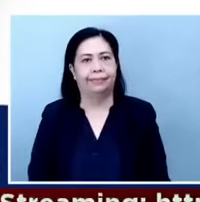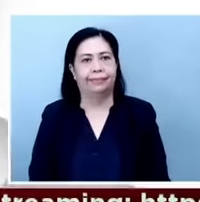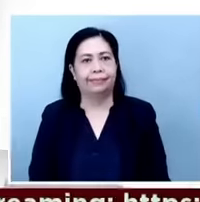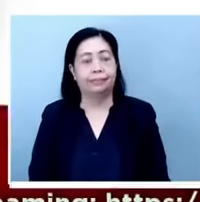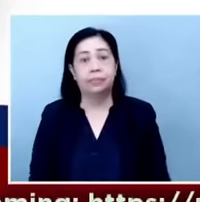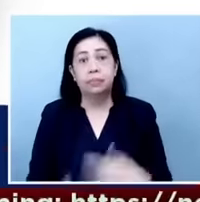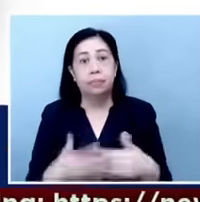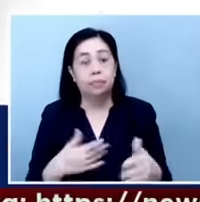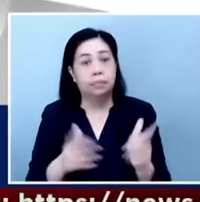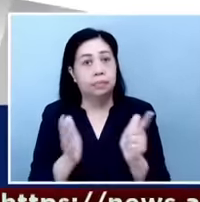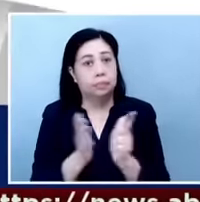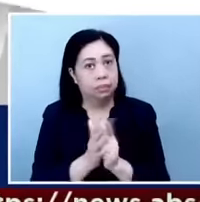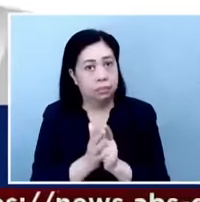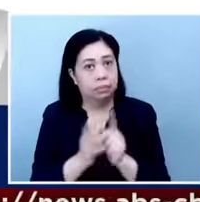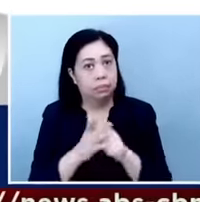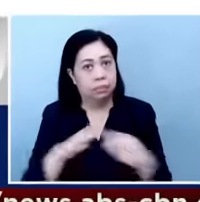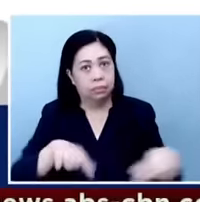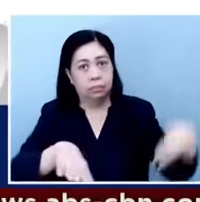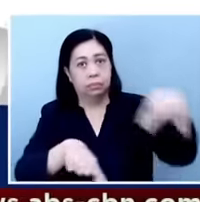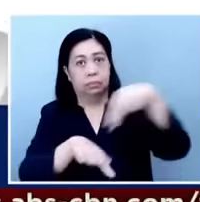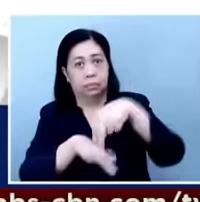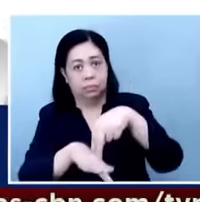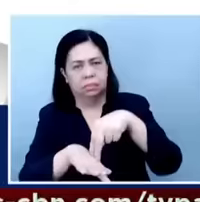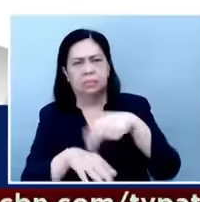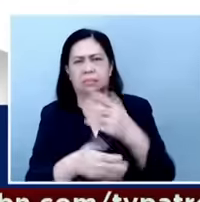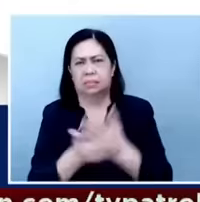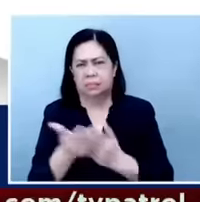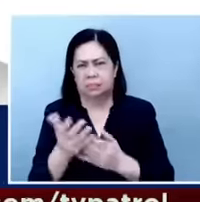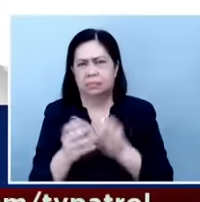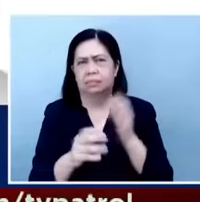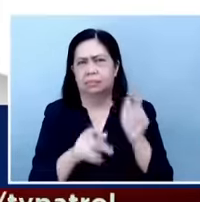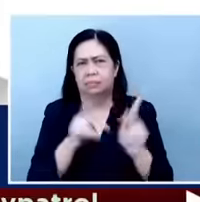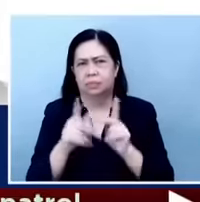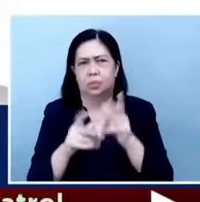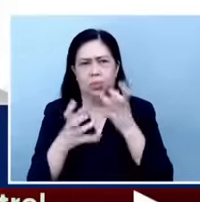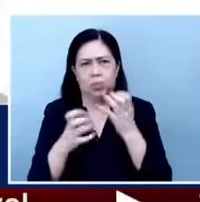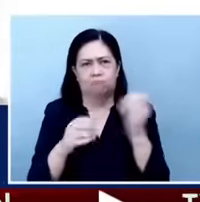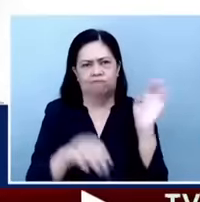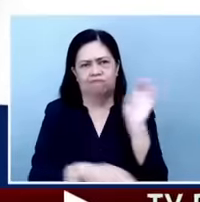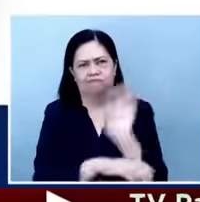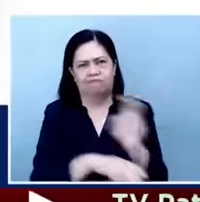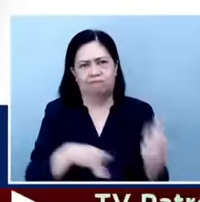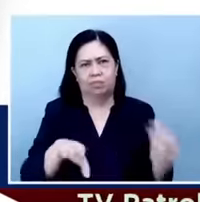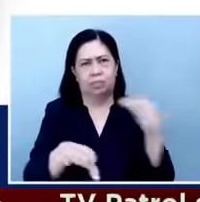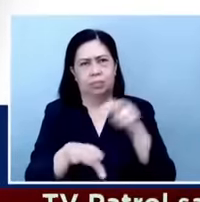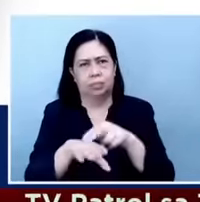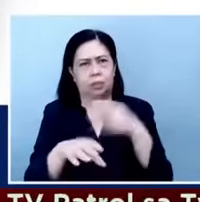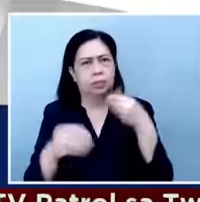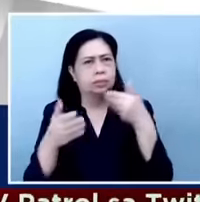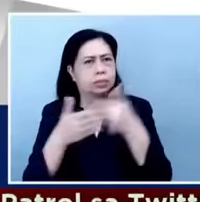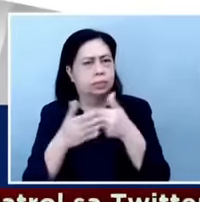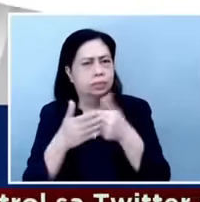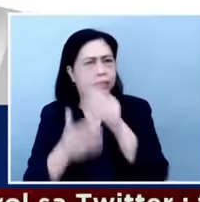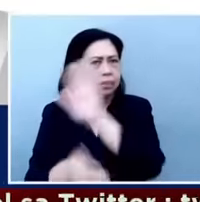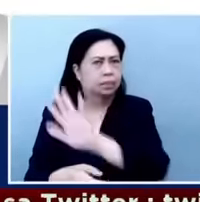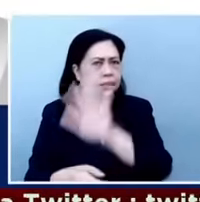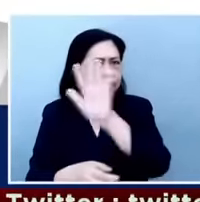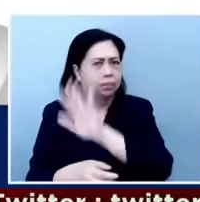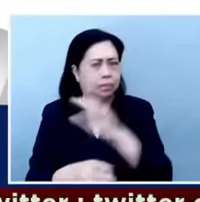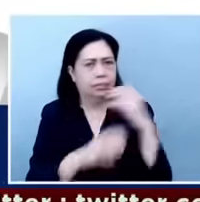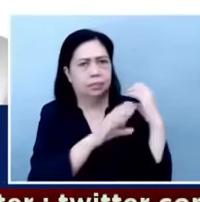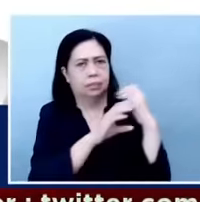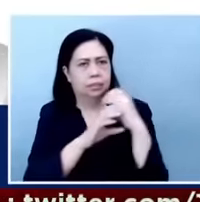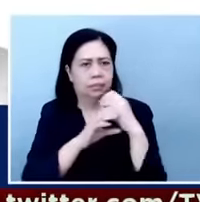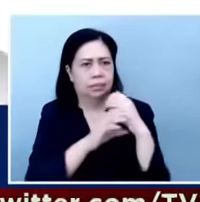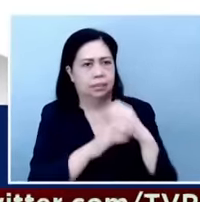Bagamat pinagbabawal ang pagsampa sa andas, may ilang deboto pa rin na pilit umakyat para makalapit at makapunas sa imahin. Alam